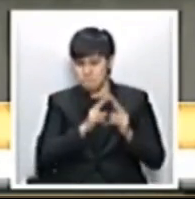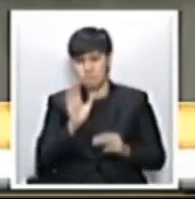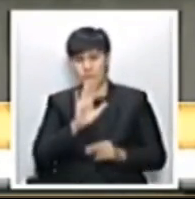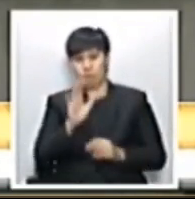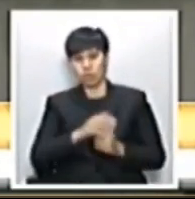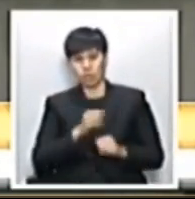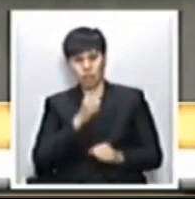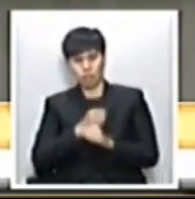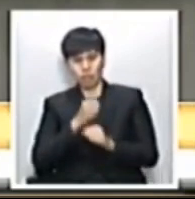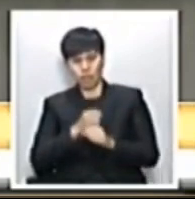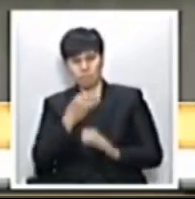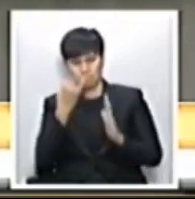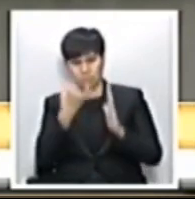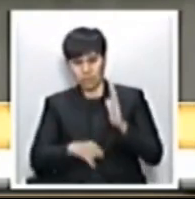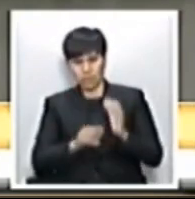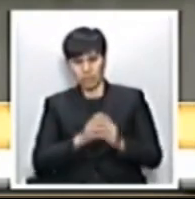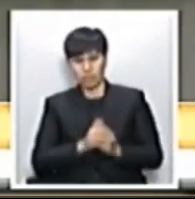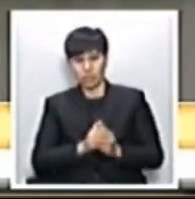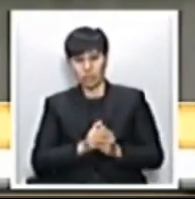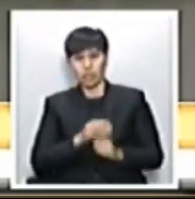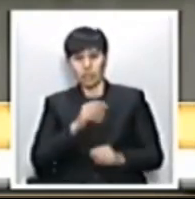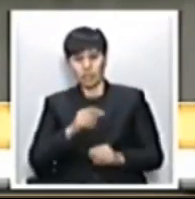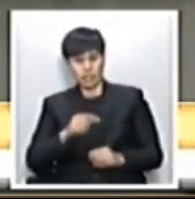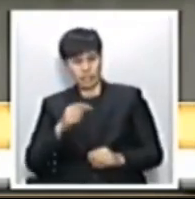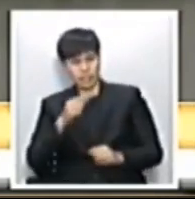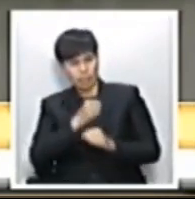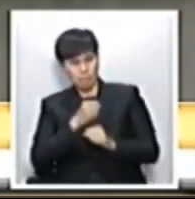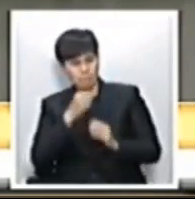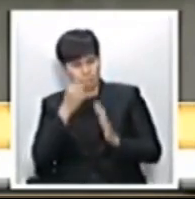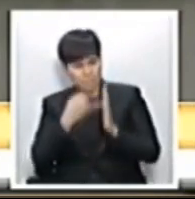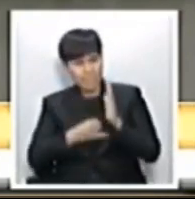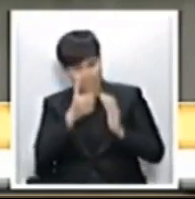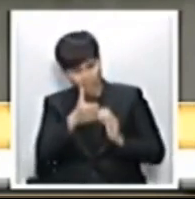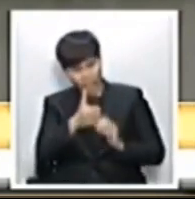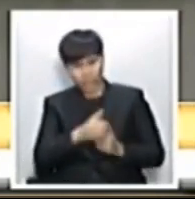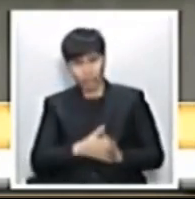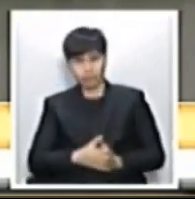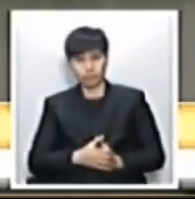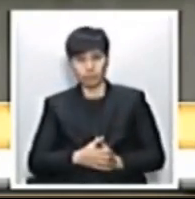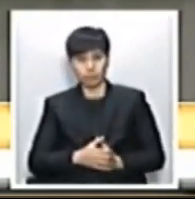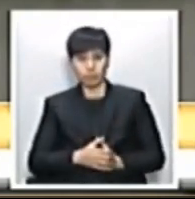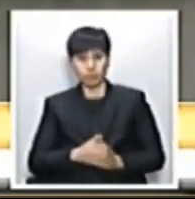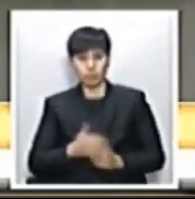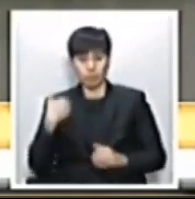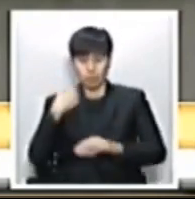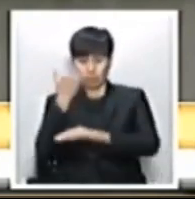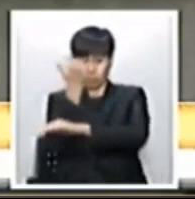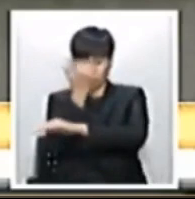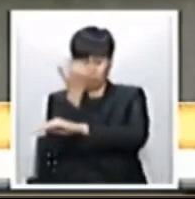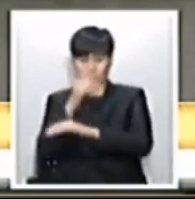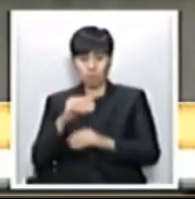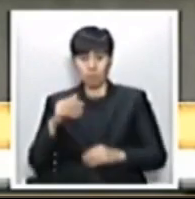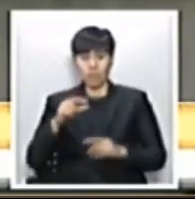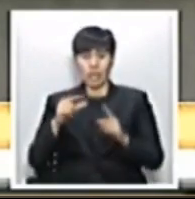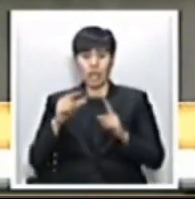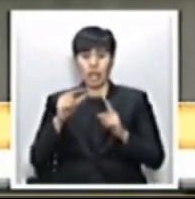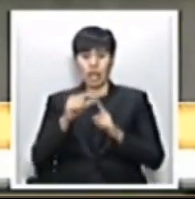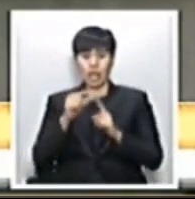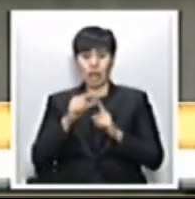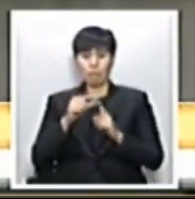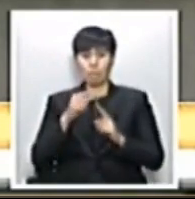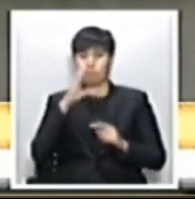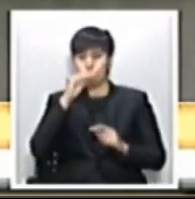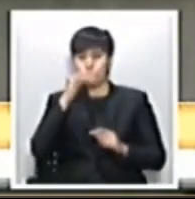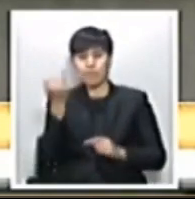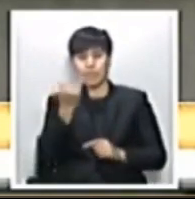ท่านิยมที่ผิดว่าสามารถกระทำได้รายการส่วนมากมีการใช้ความหยาบเป็นกิจวัต